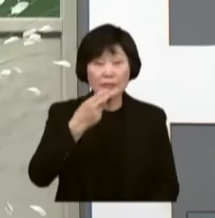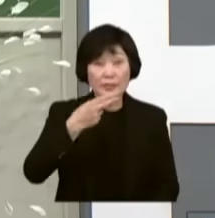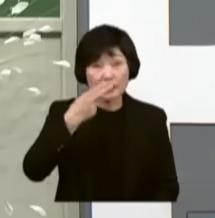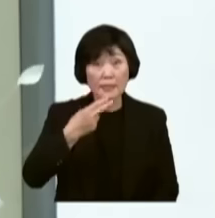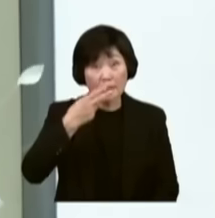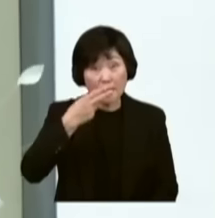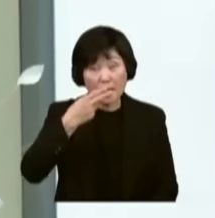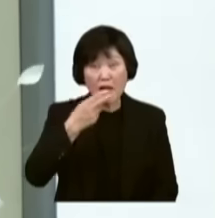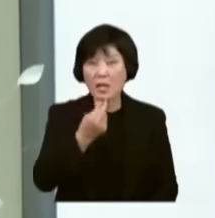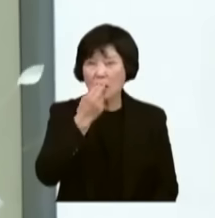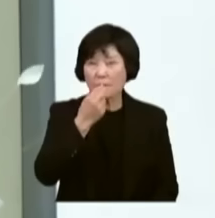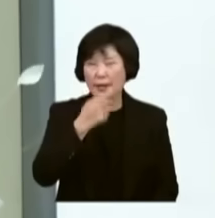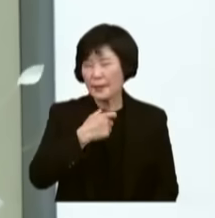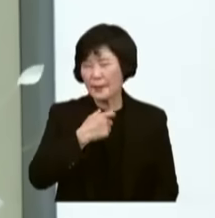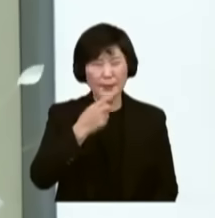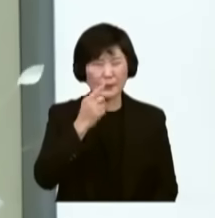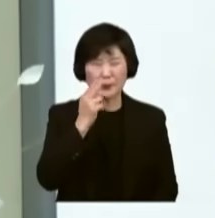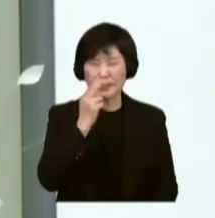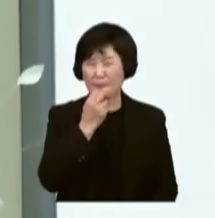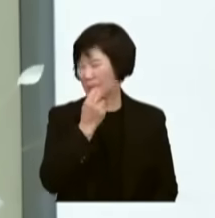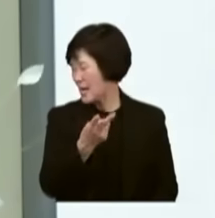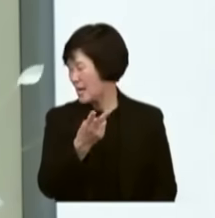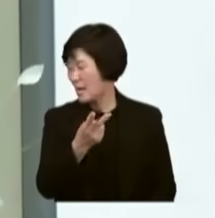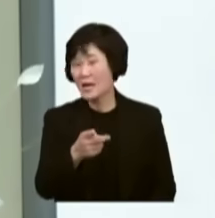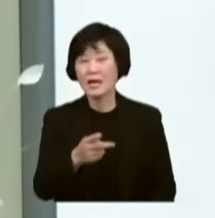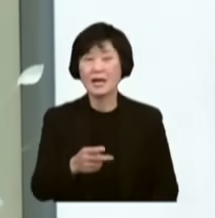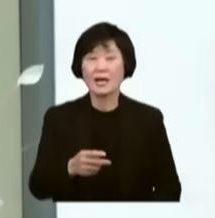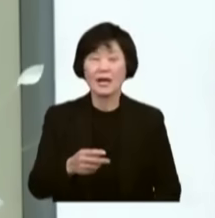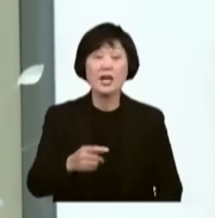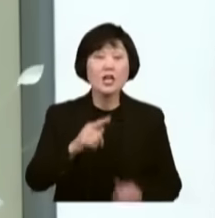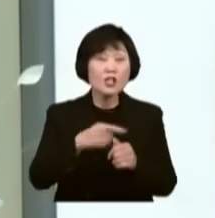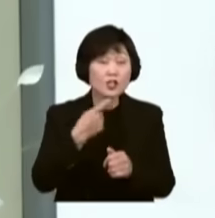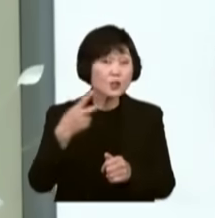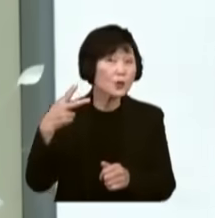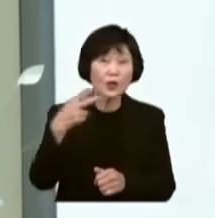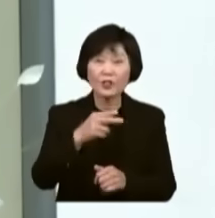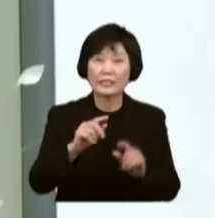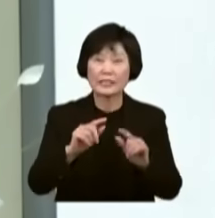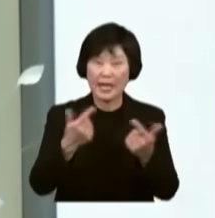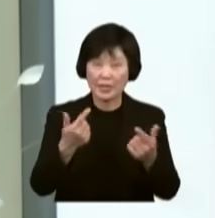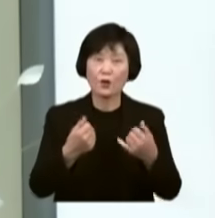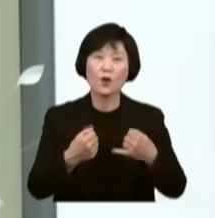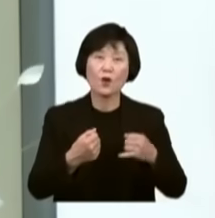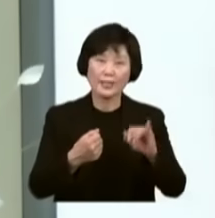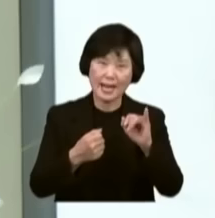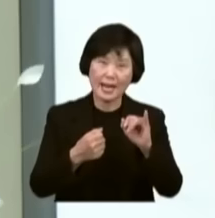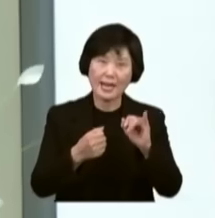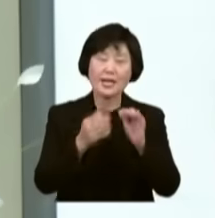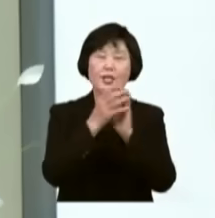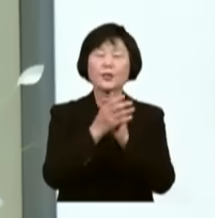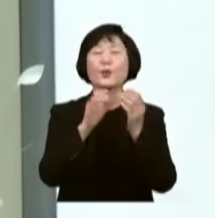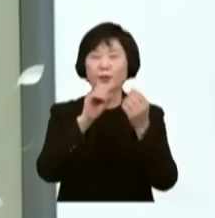저 집사님께서 끊으신 게 아니라. 네, 끊은 게 아니에요. 우리 수민 씨 정말 수민이가 통곡의 벽에다가 기도를 갖다가